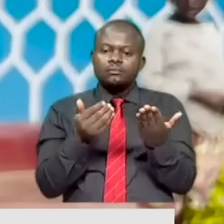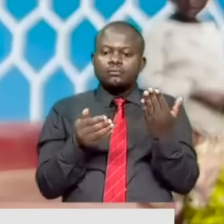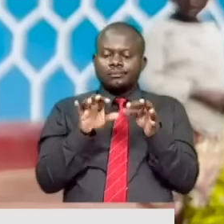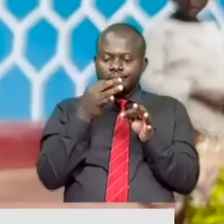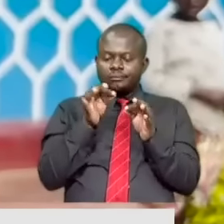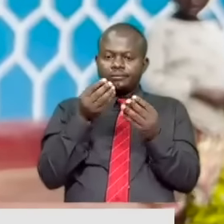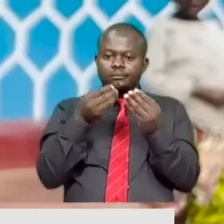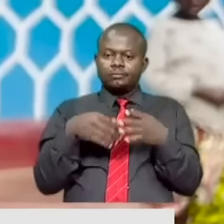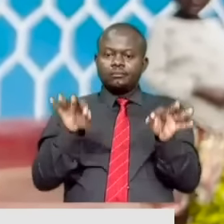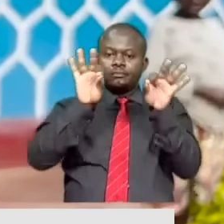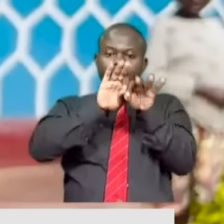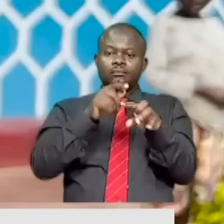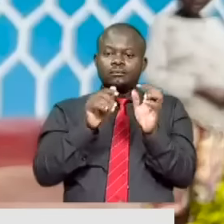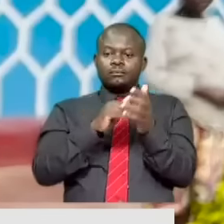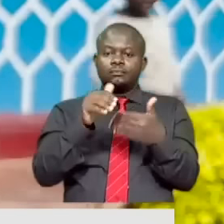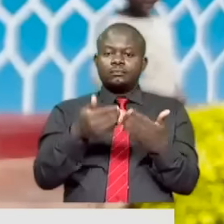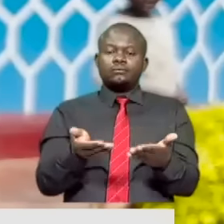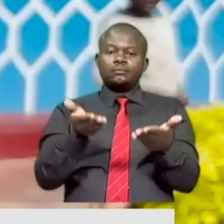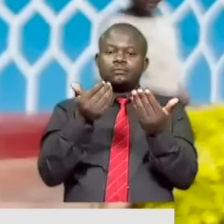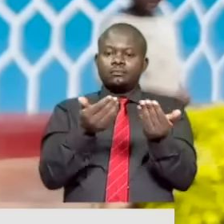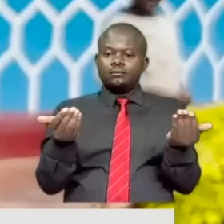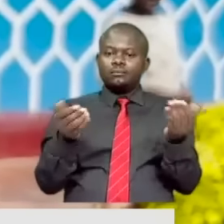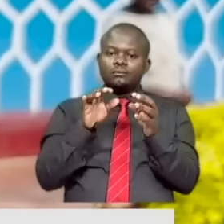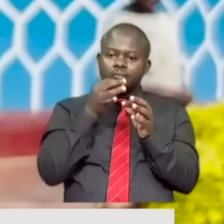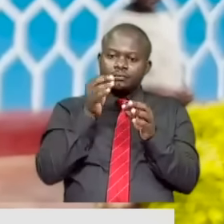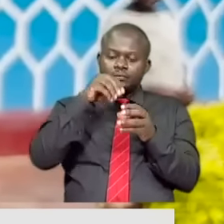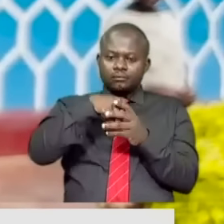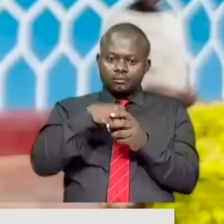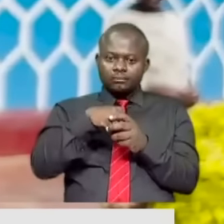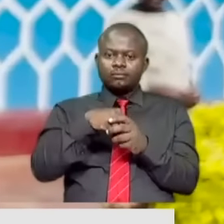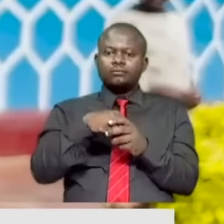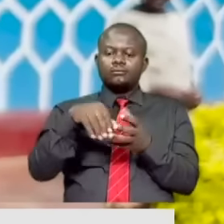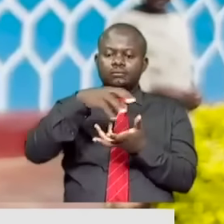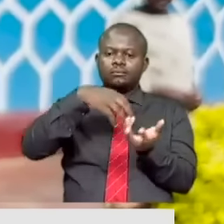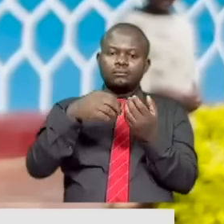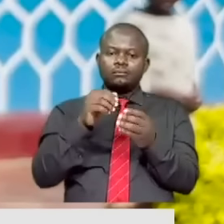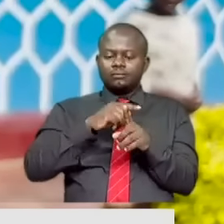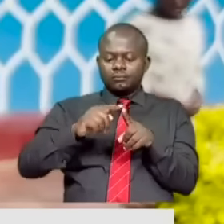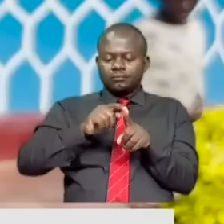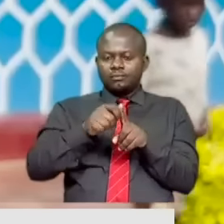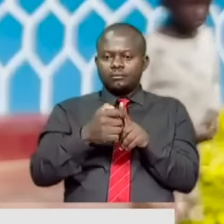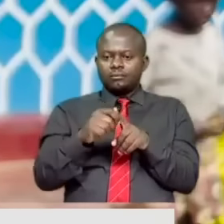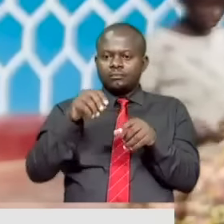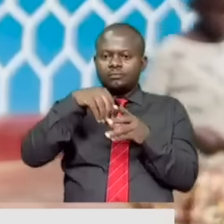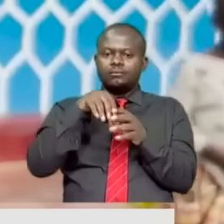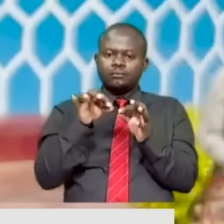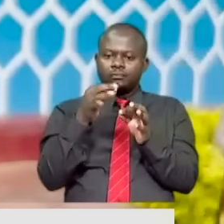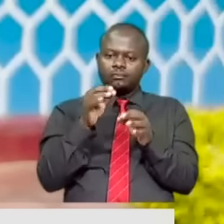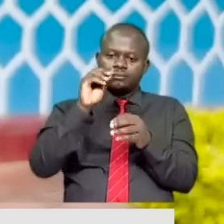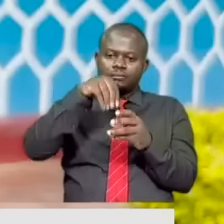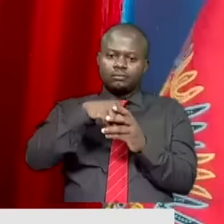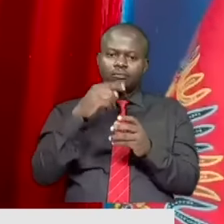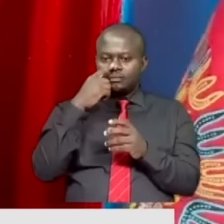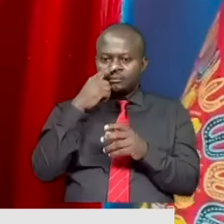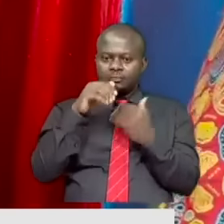kandi nasanze mu bizamura umwana imboga zirimo ibirayi ukabivangana n'agatoki ugashyiramo imboga ugashyiramo